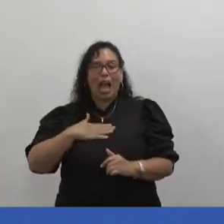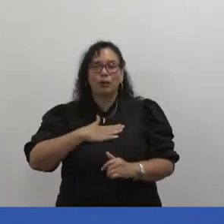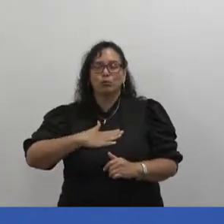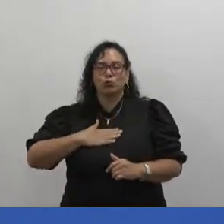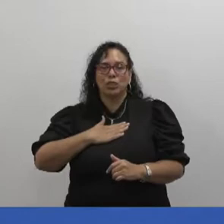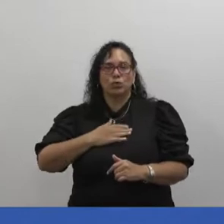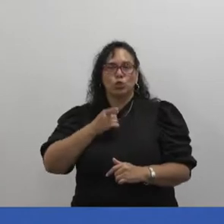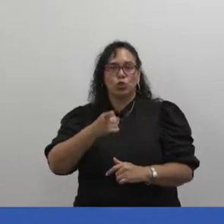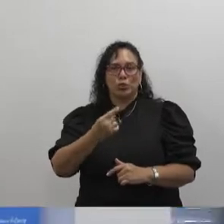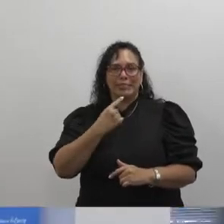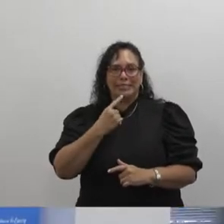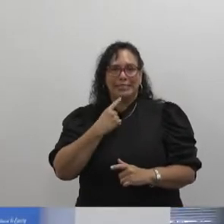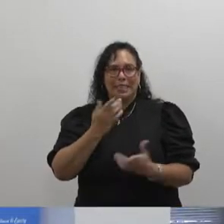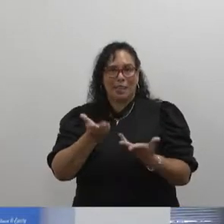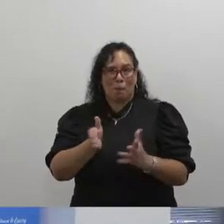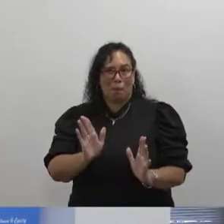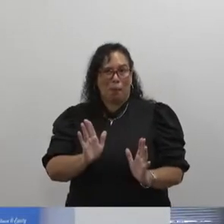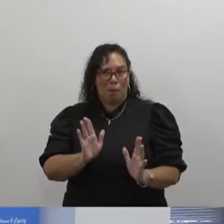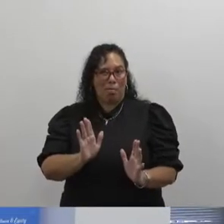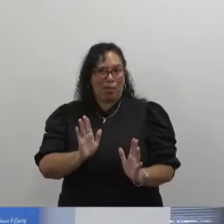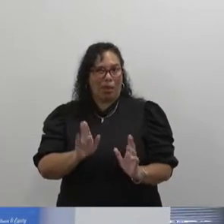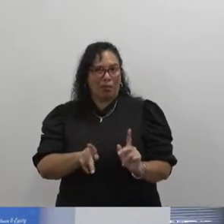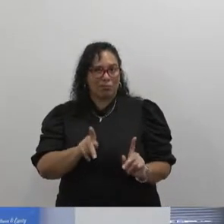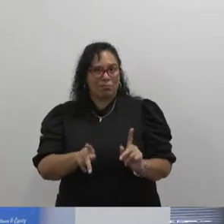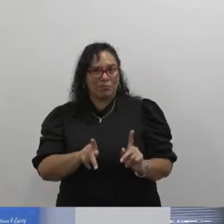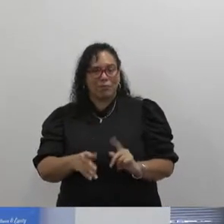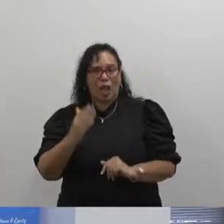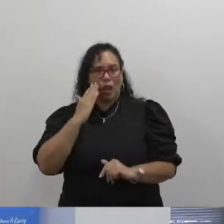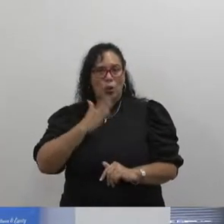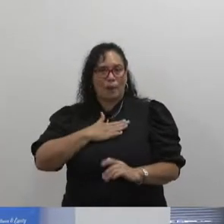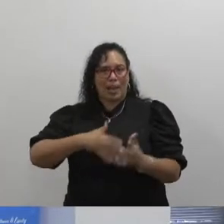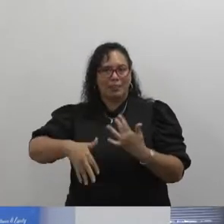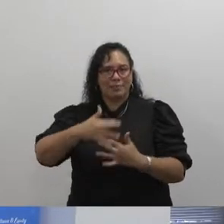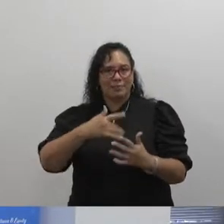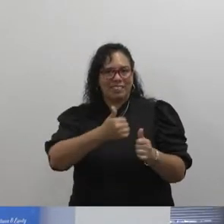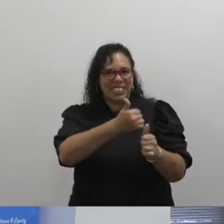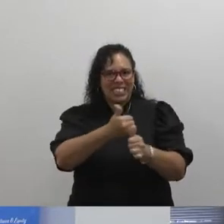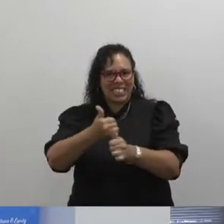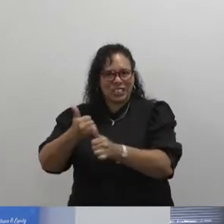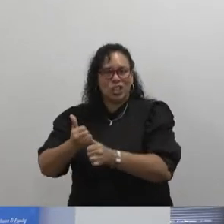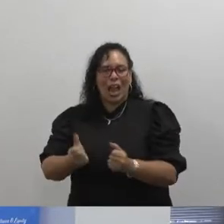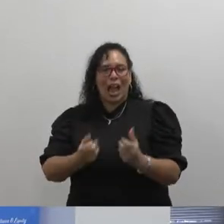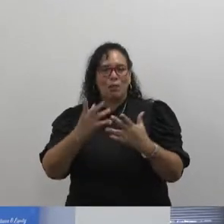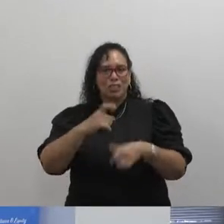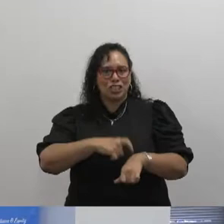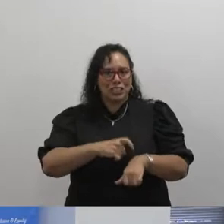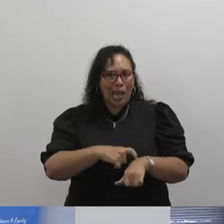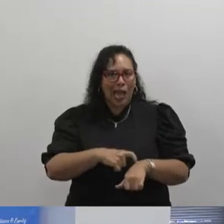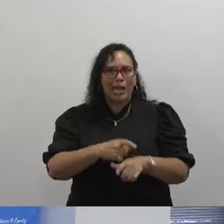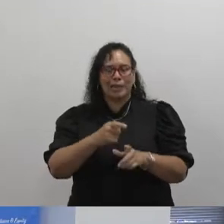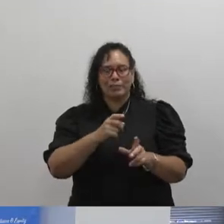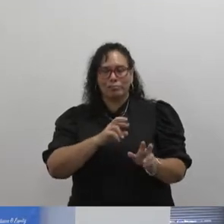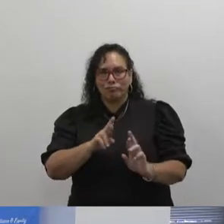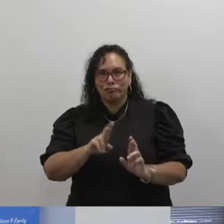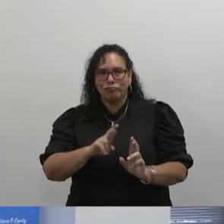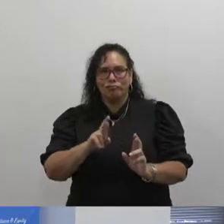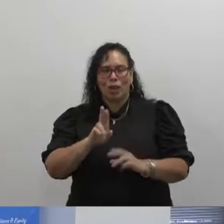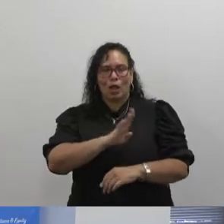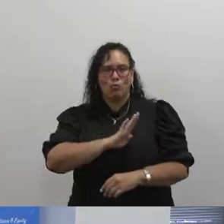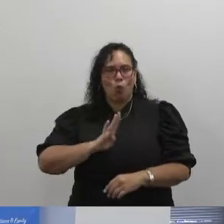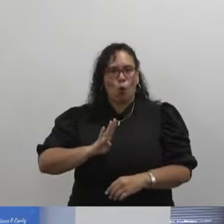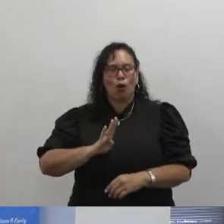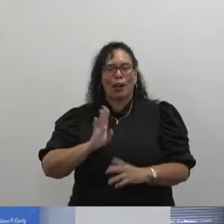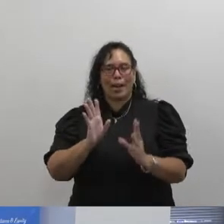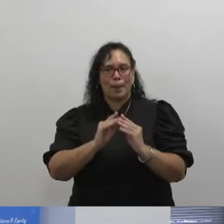thằng nu dục tới sực xa muốn nâng tới bị chấm khi ông đừng thà nhẹ tiếng ốc